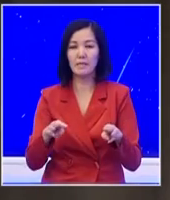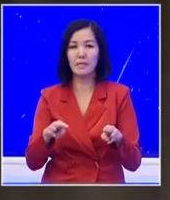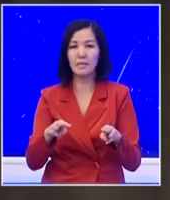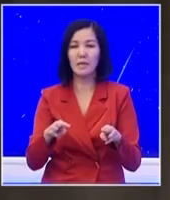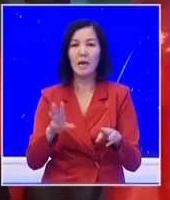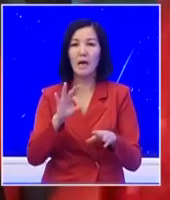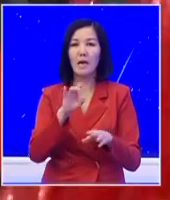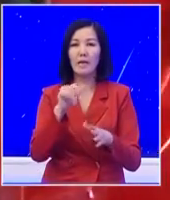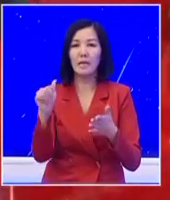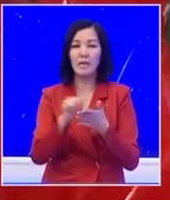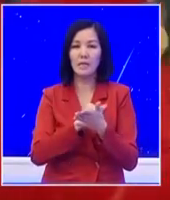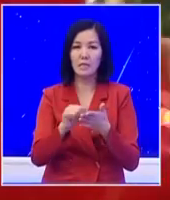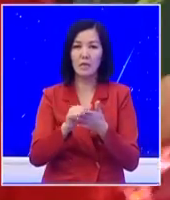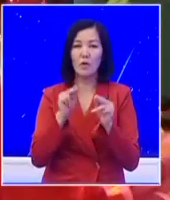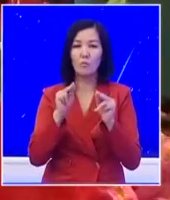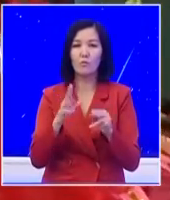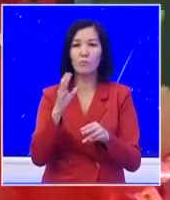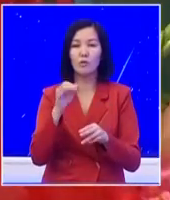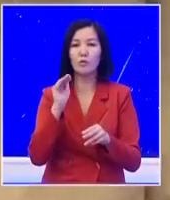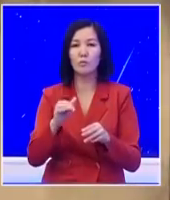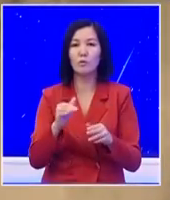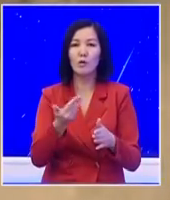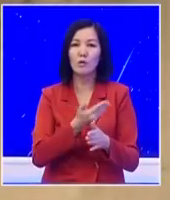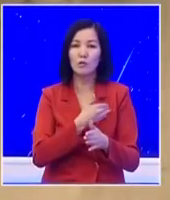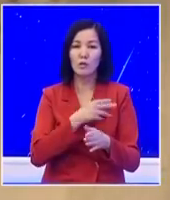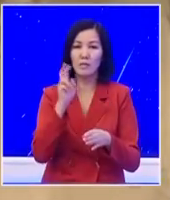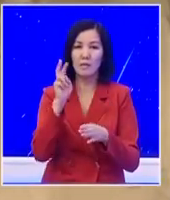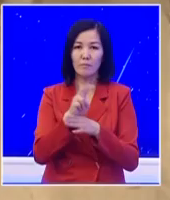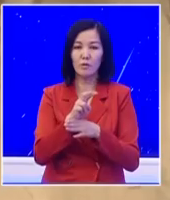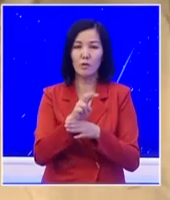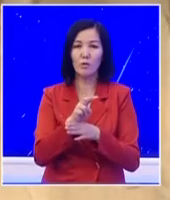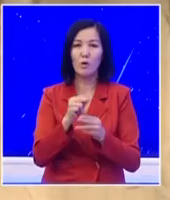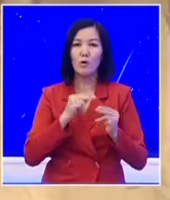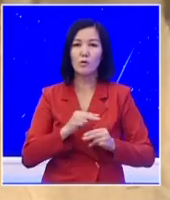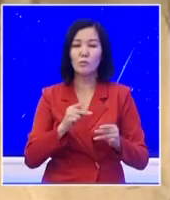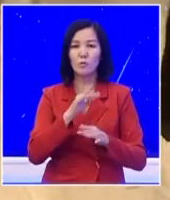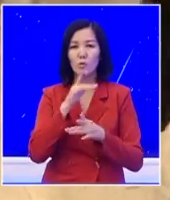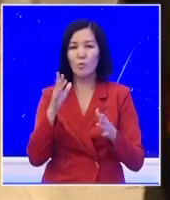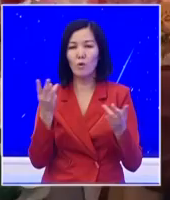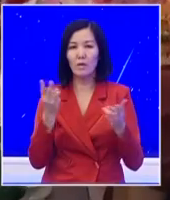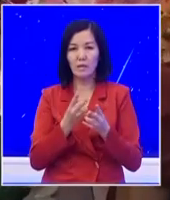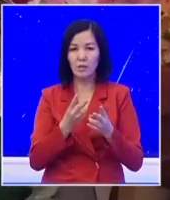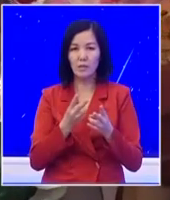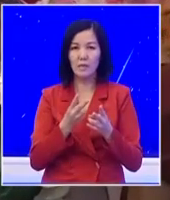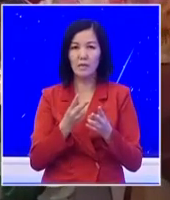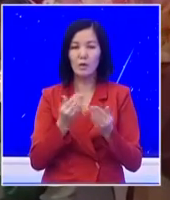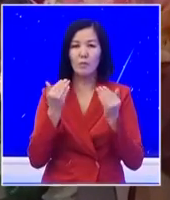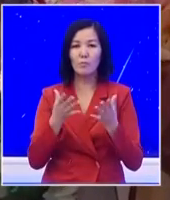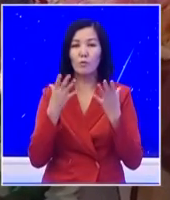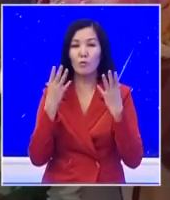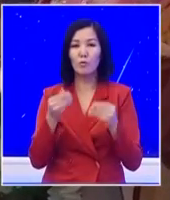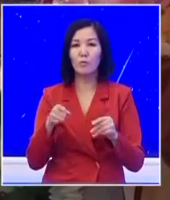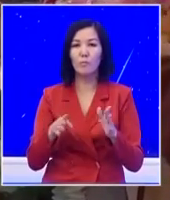растау бойынша 500 мыңнан астам сұраныс келіп түседі екен. Ол жұмыс көп уақытталады. Ведомство бүгінгі